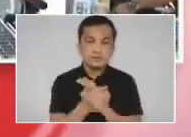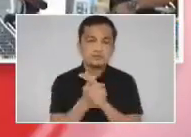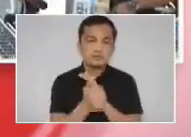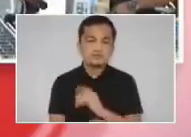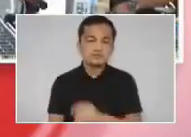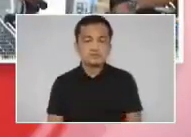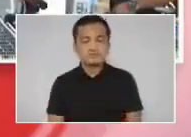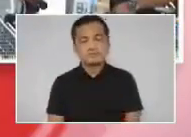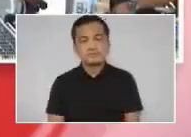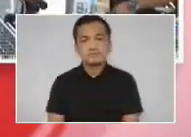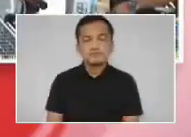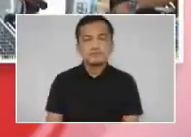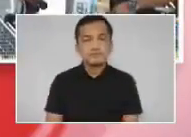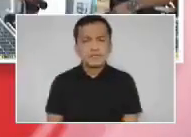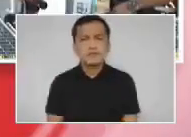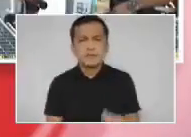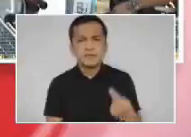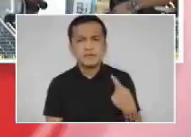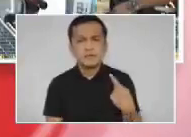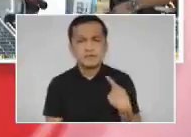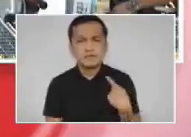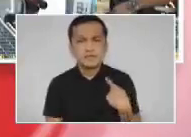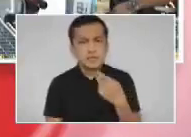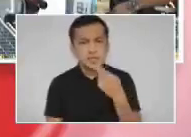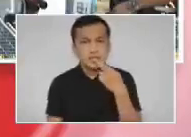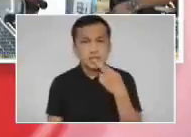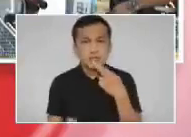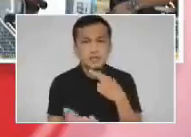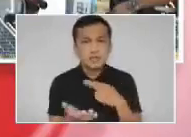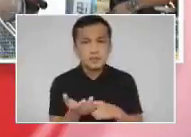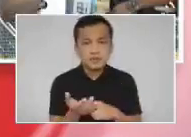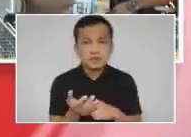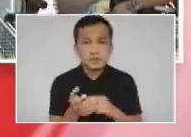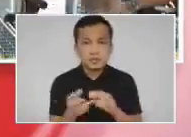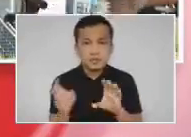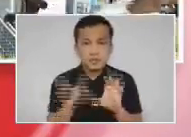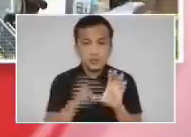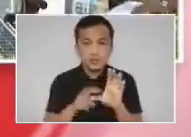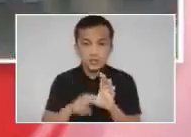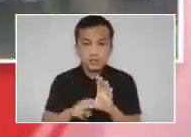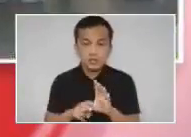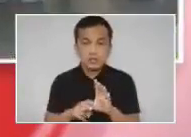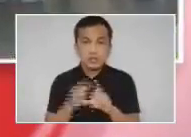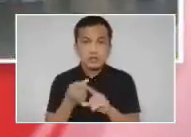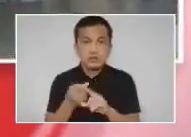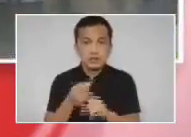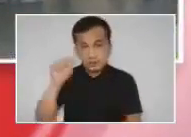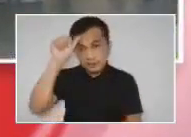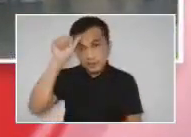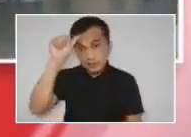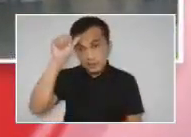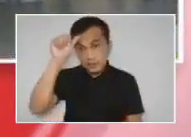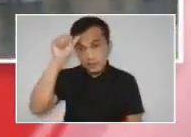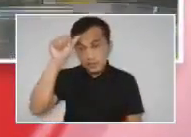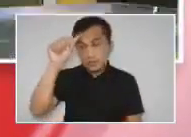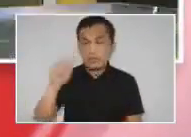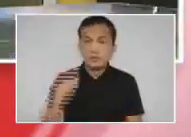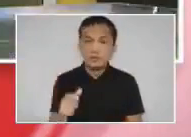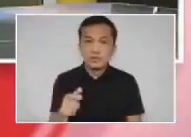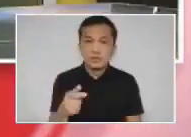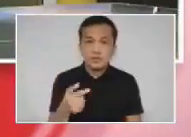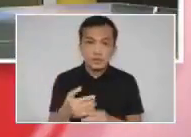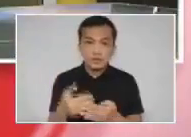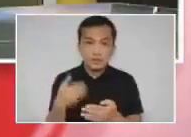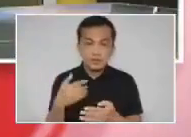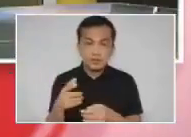ma-test sila, ma-quarantine sila, ma-isolate para hindi mas makakahawa. Dr. Solante, Gani